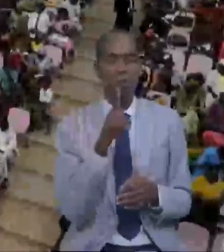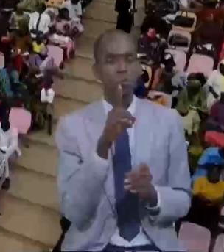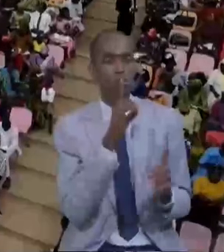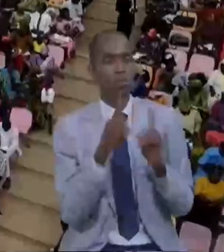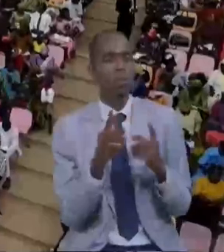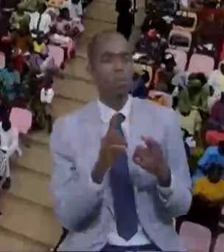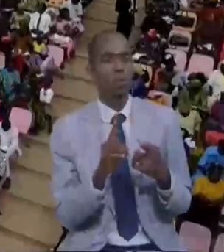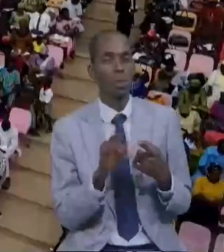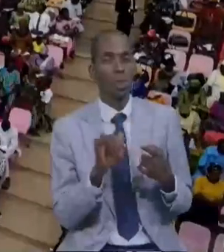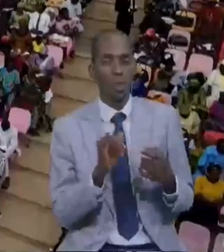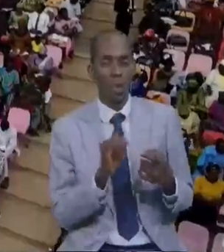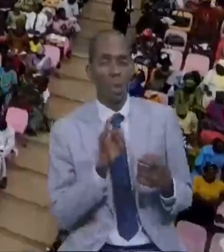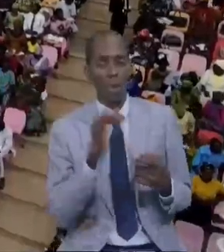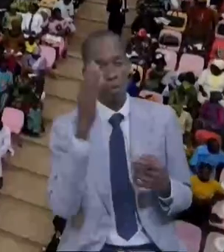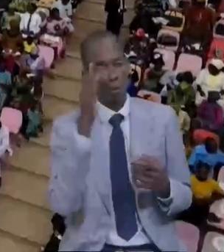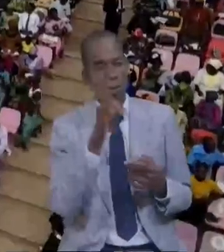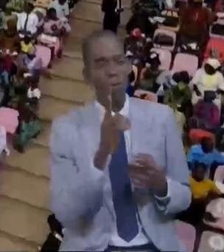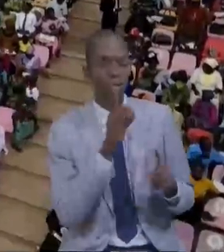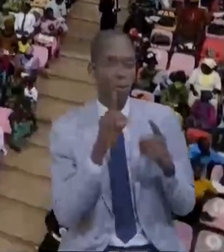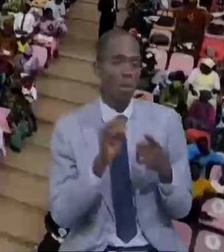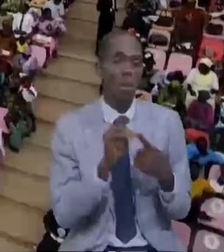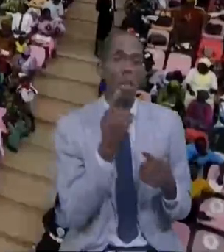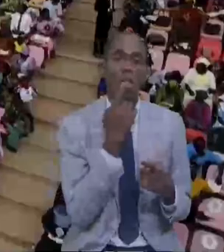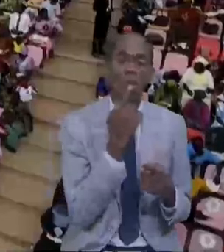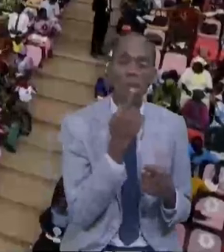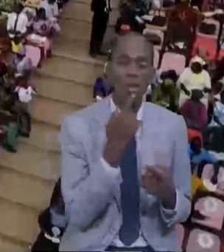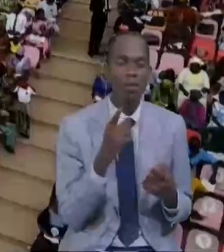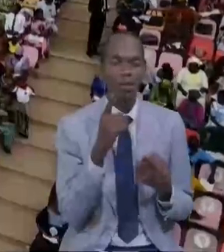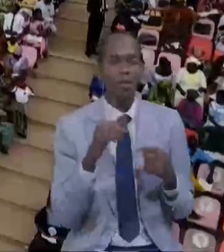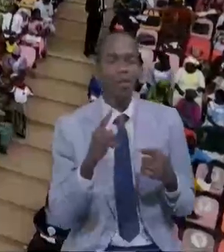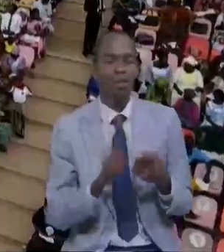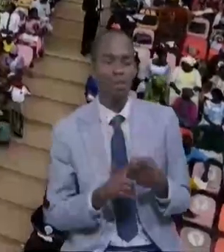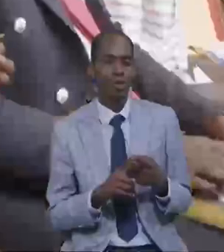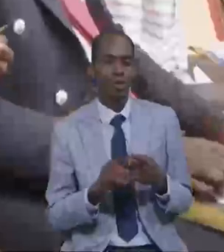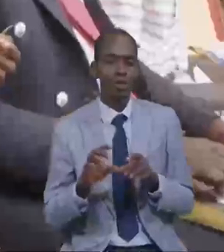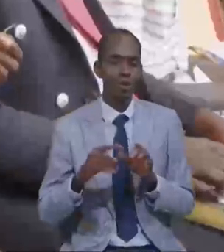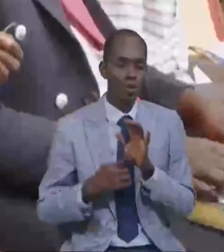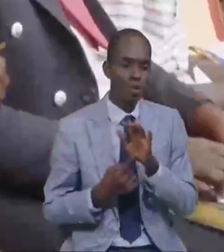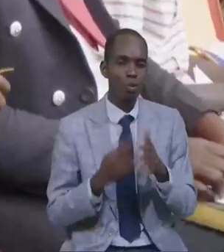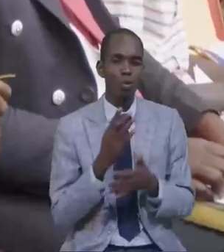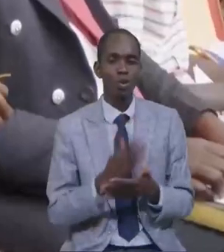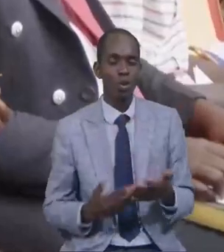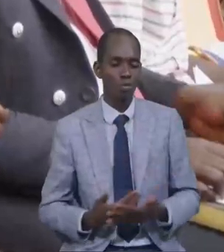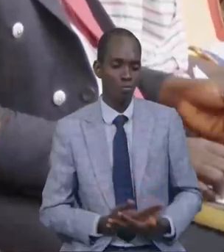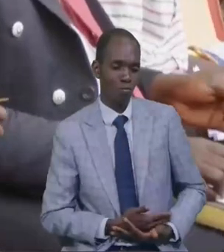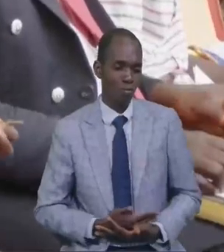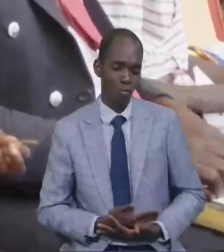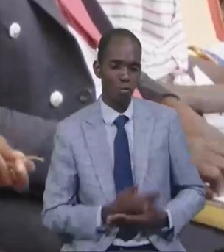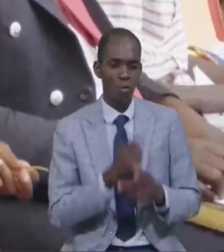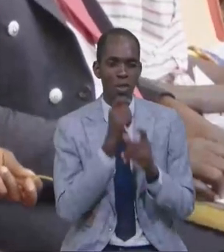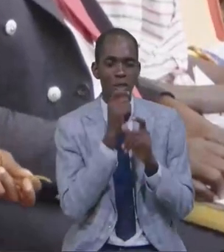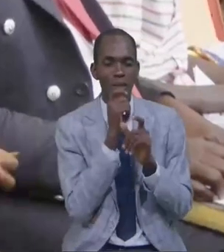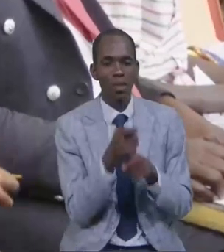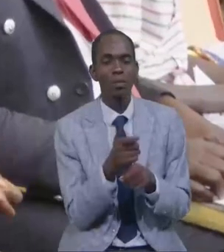des dons de enfantins de l'esprit. Et vous essayez de copier telle personne. Il y a quelqu'un